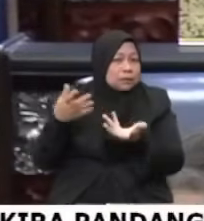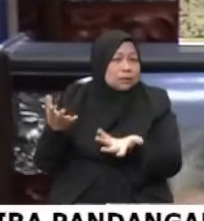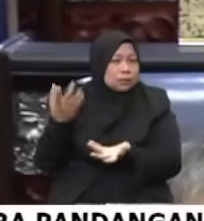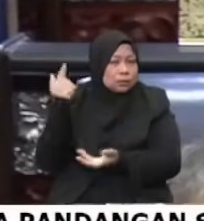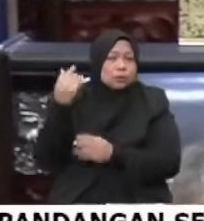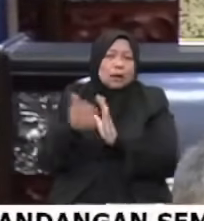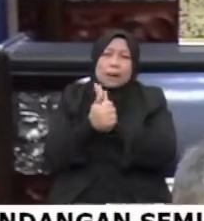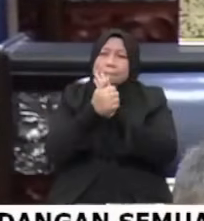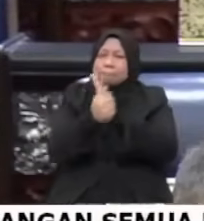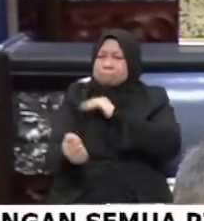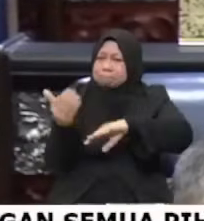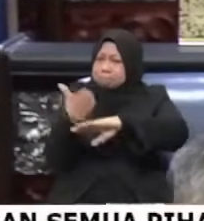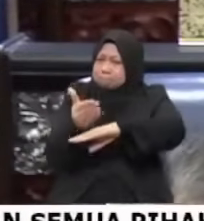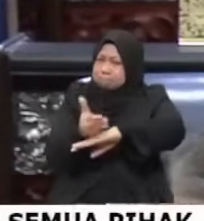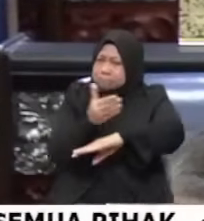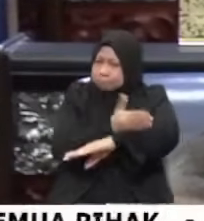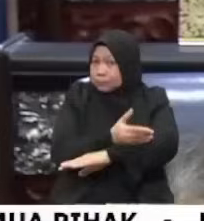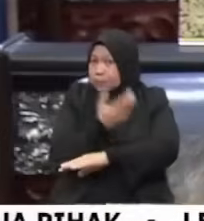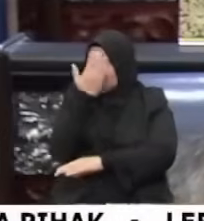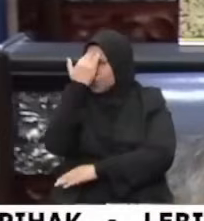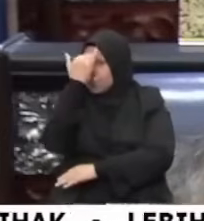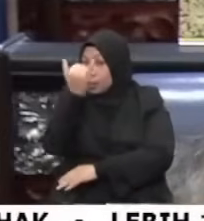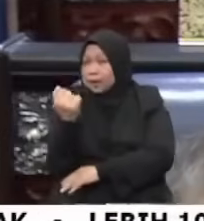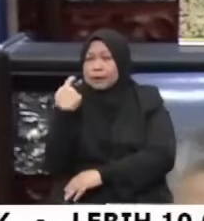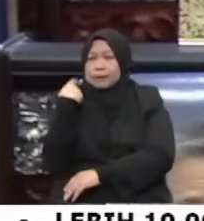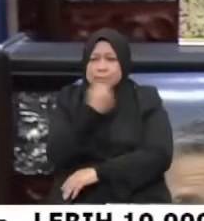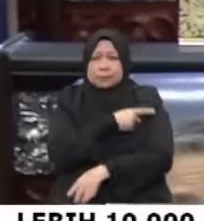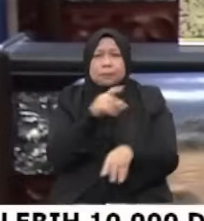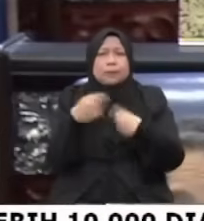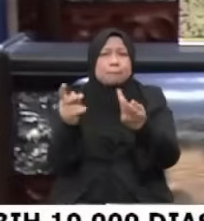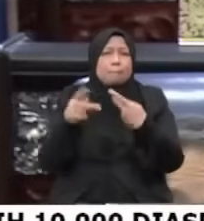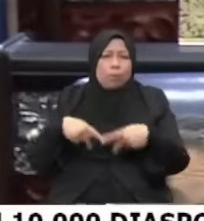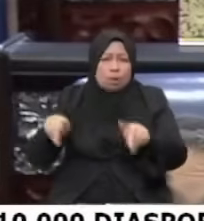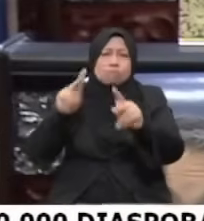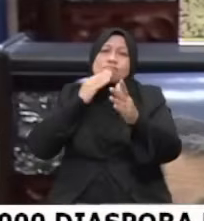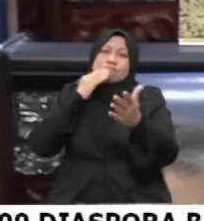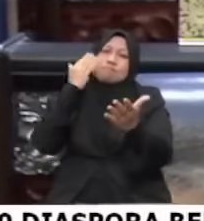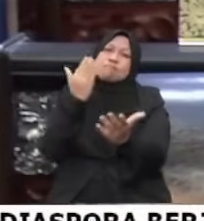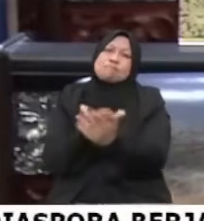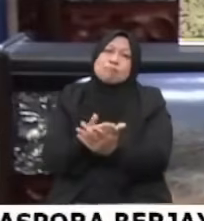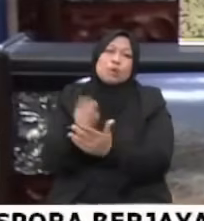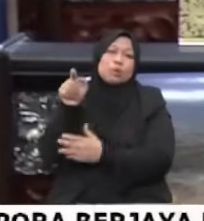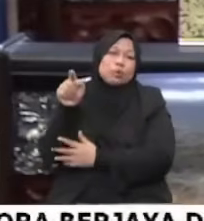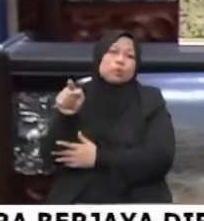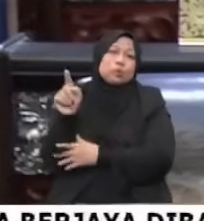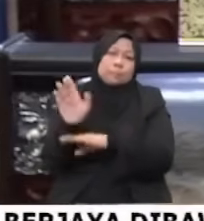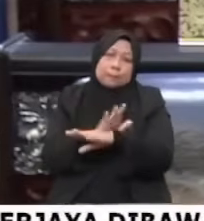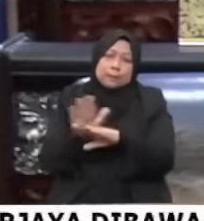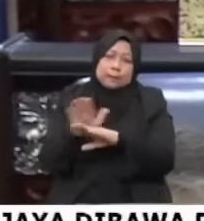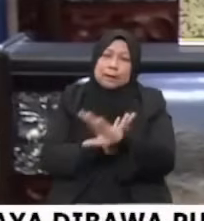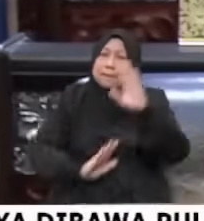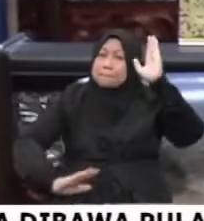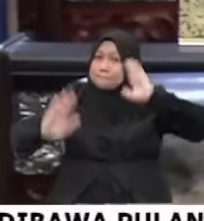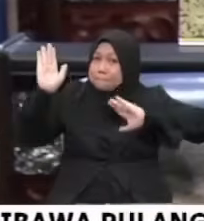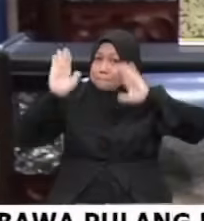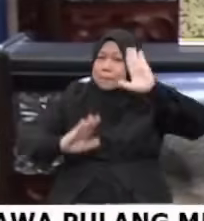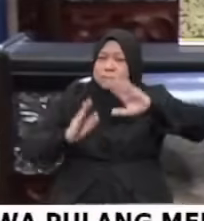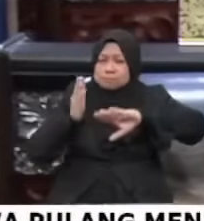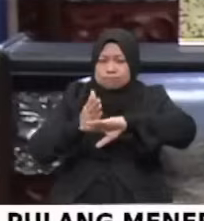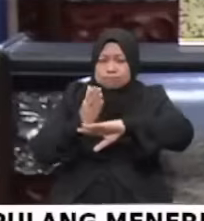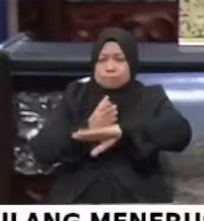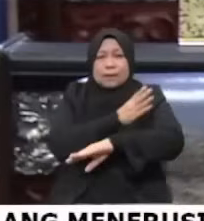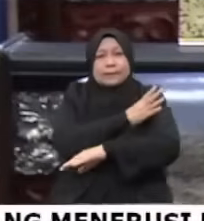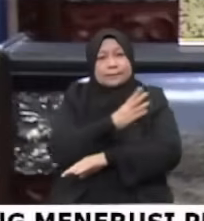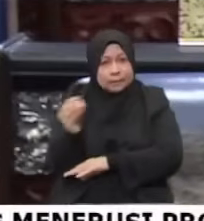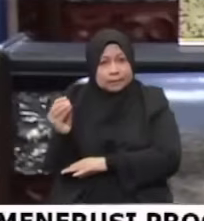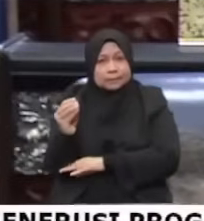upsale dan upsill agar kita boleh memberikan peluang yang lebih baik untuk perniagaan Malaysia berkembang dan